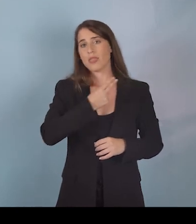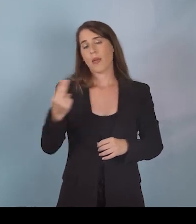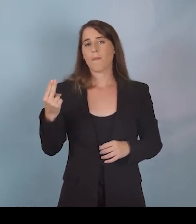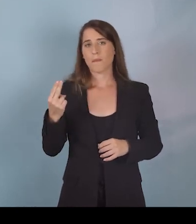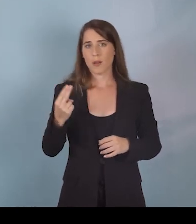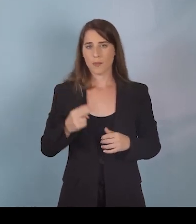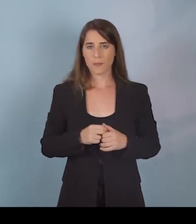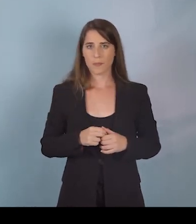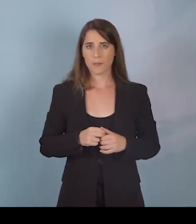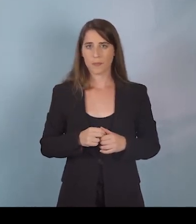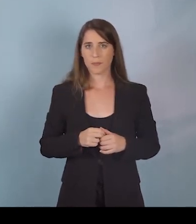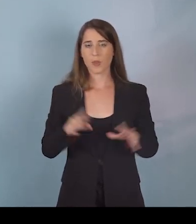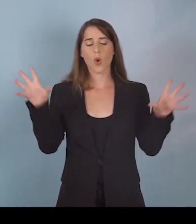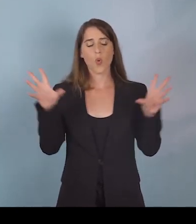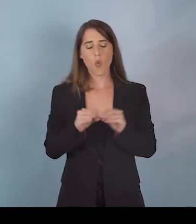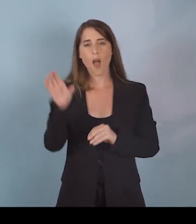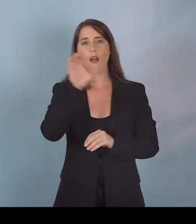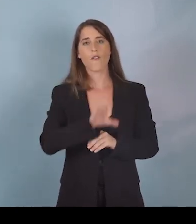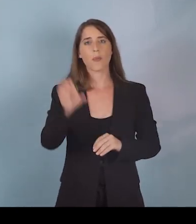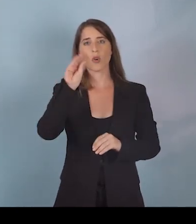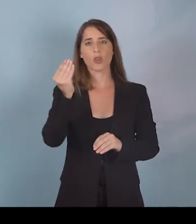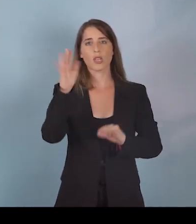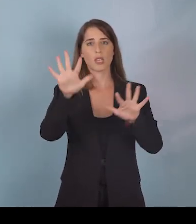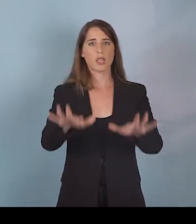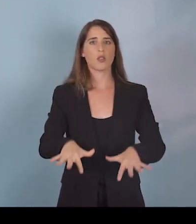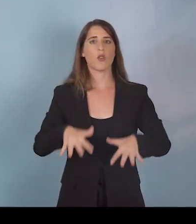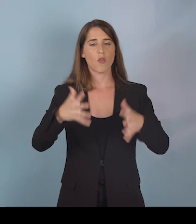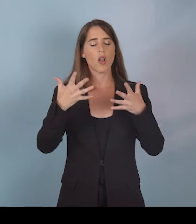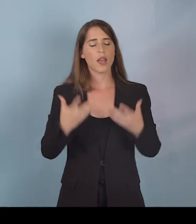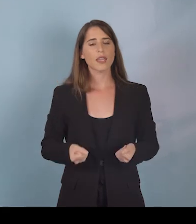Θα ήθελα να αναφερθώ σίγουρα σε ένα ακόμη θέμα.